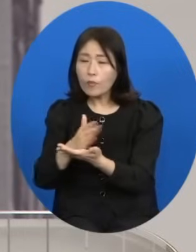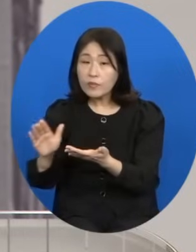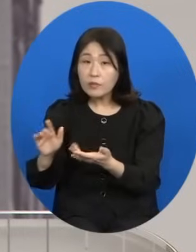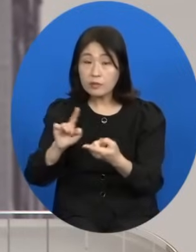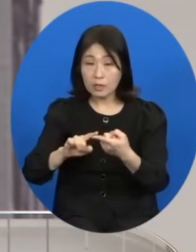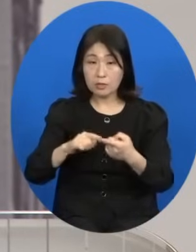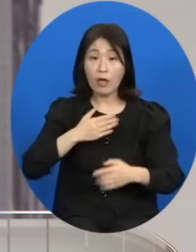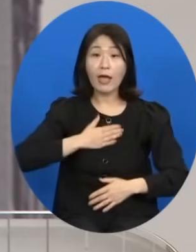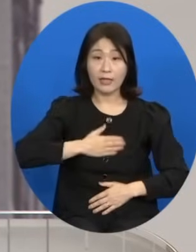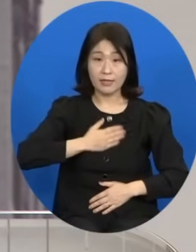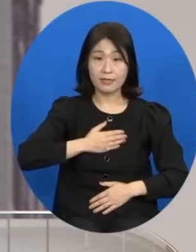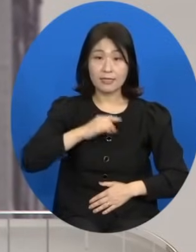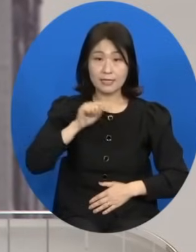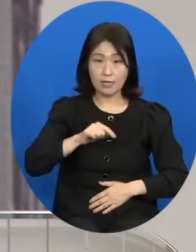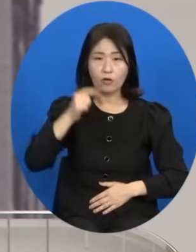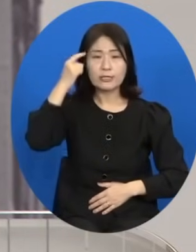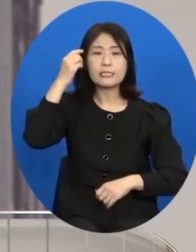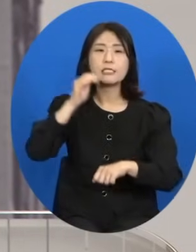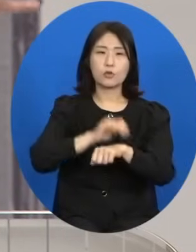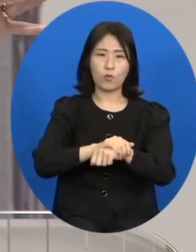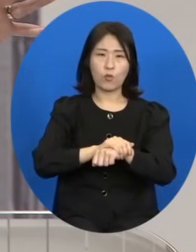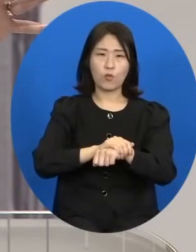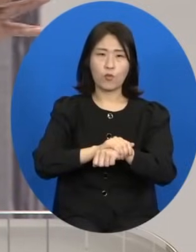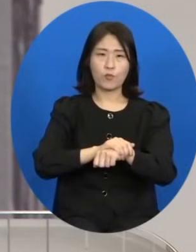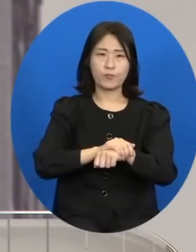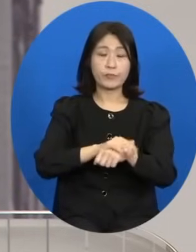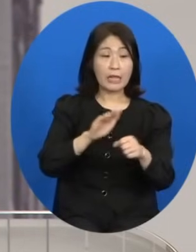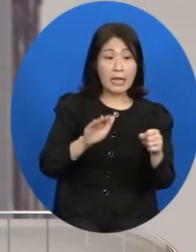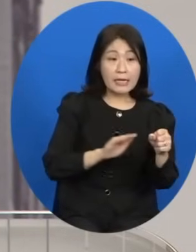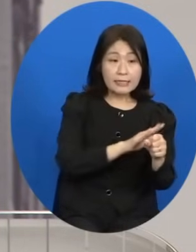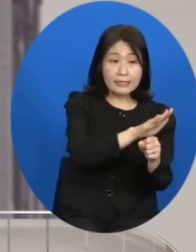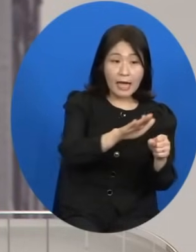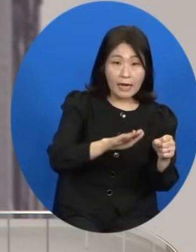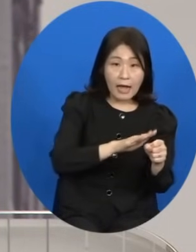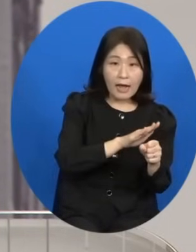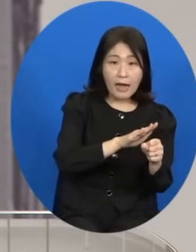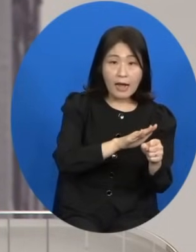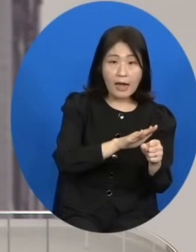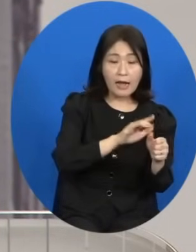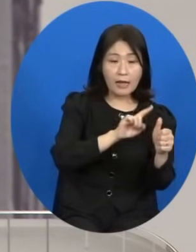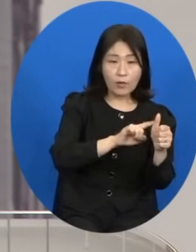내가 사랑해야 할 대상이 있고 사용해야 대상이 있다는 거 여러분